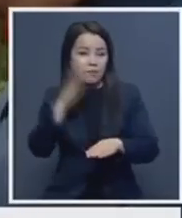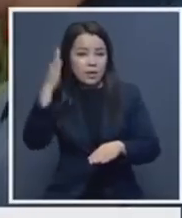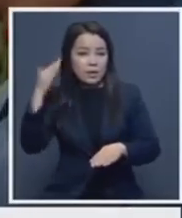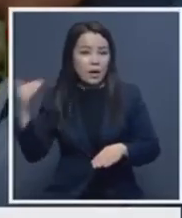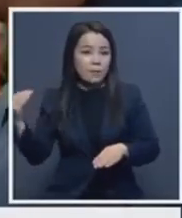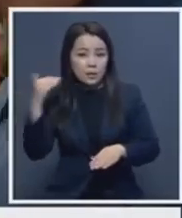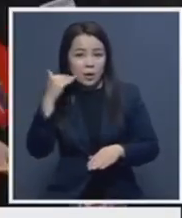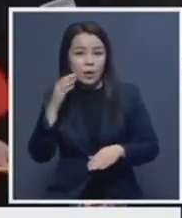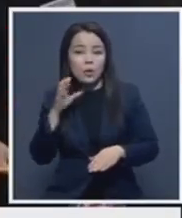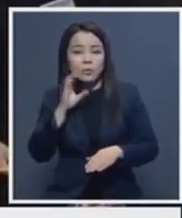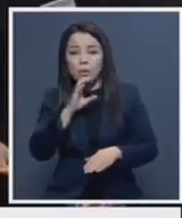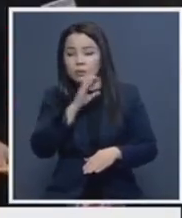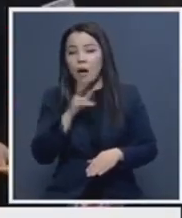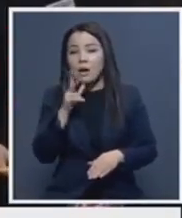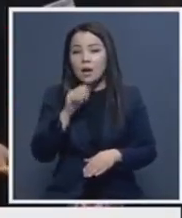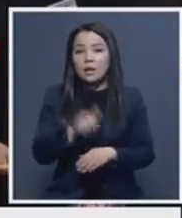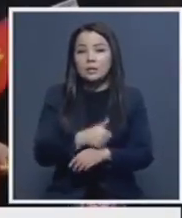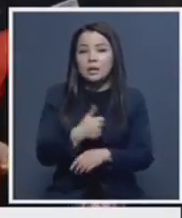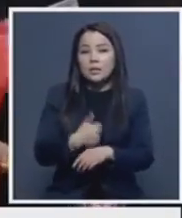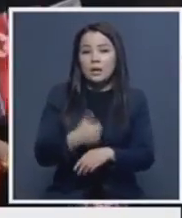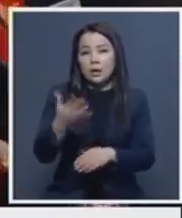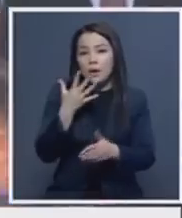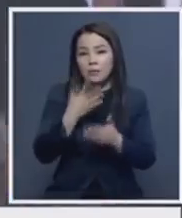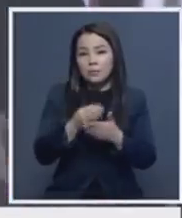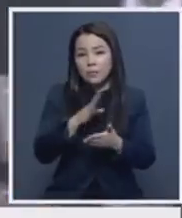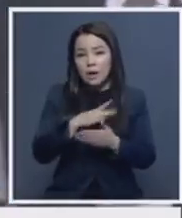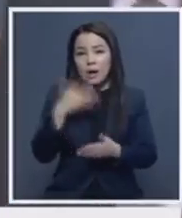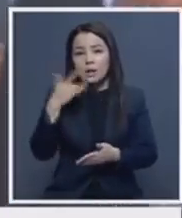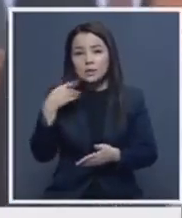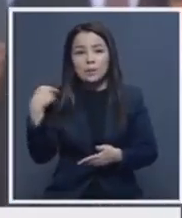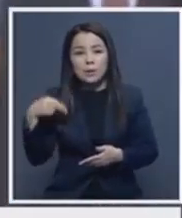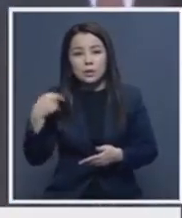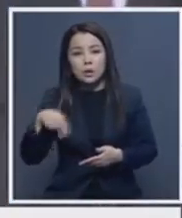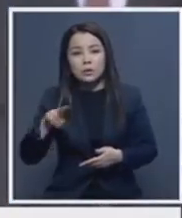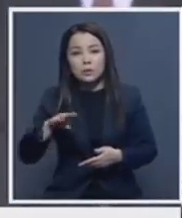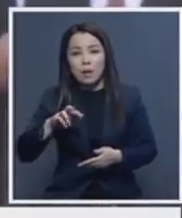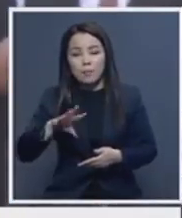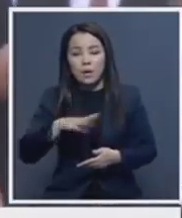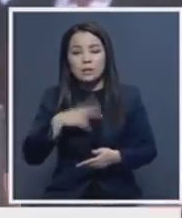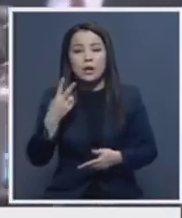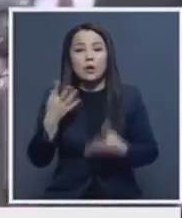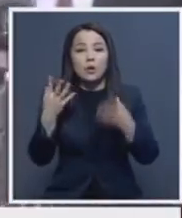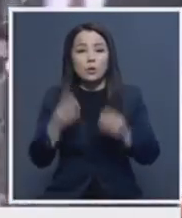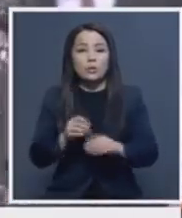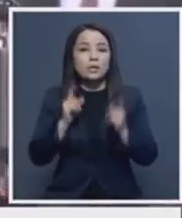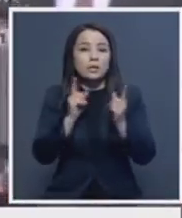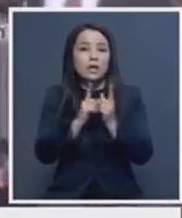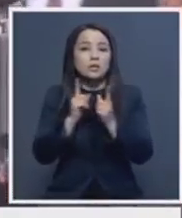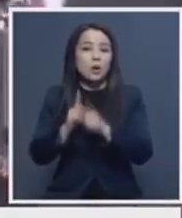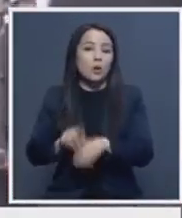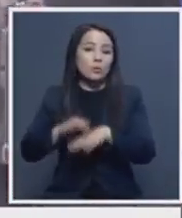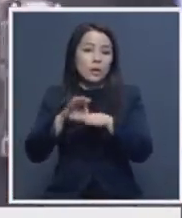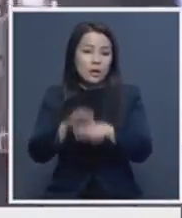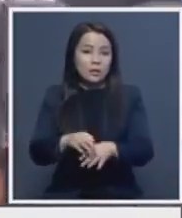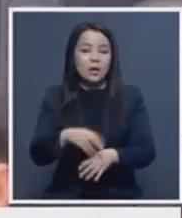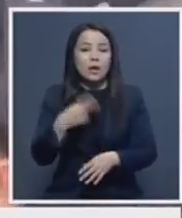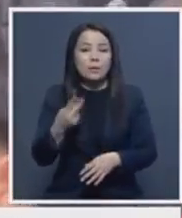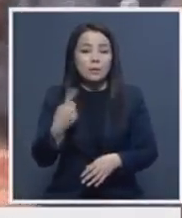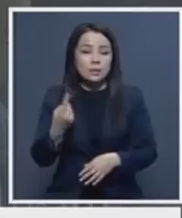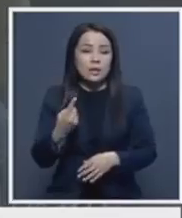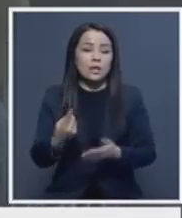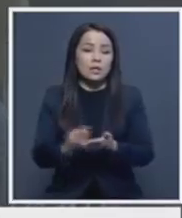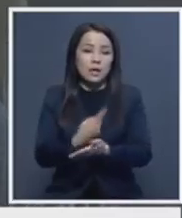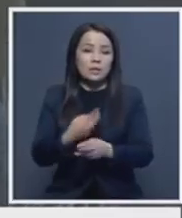Солтүстік Корея лидері. Ертең мұнда оның ақш президенті Дональд Трамппен екі күндік кездесу өтеді. Бірінші рет екі мемлекет